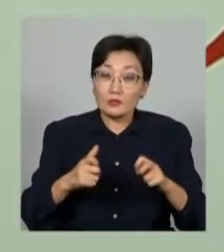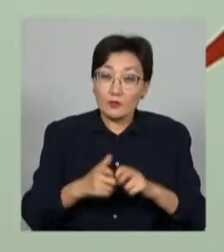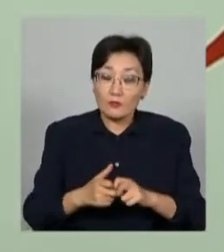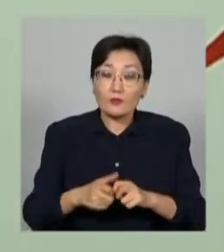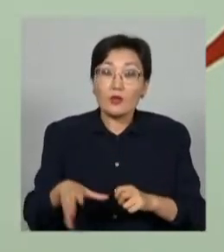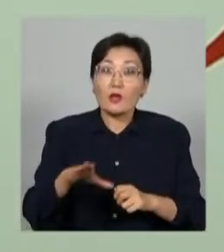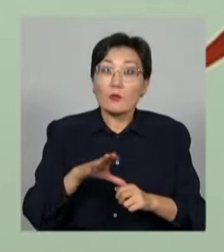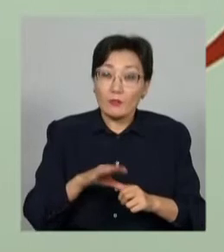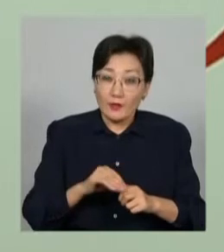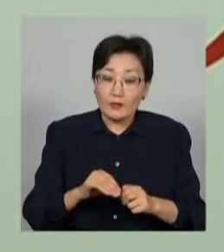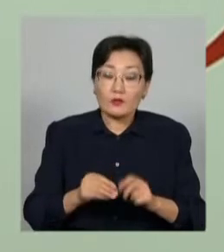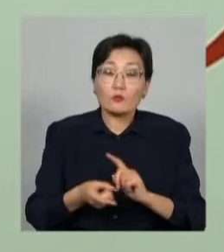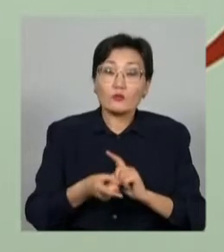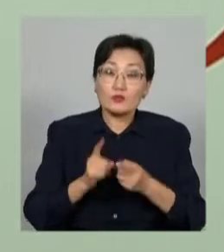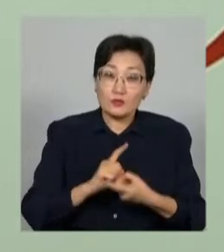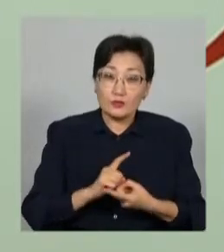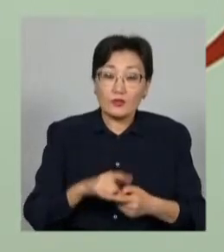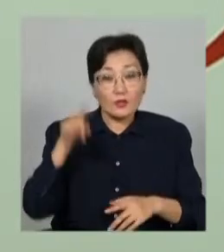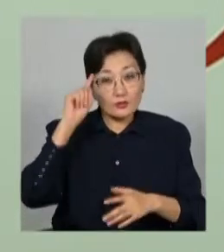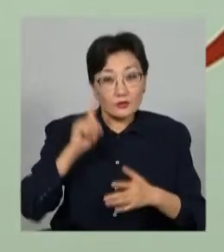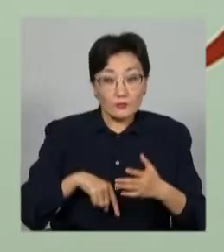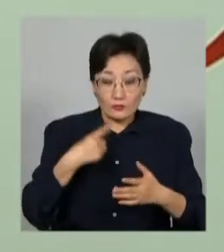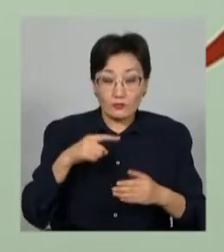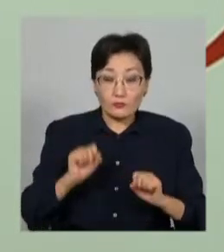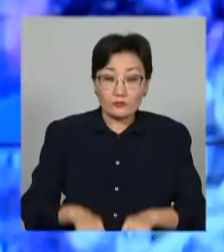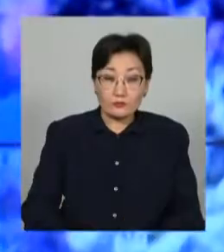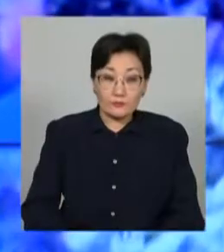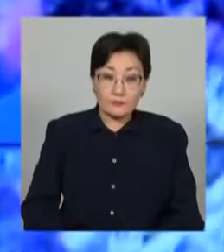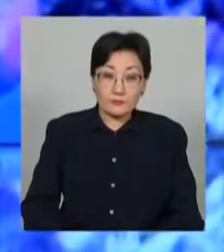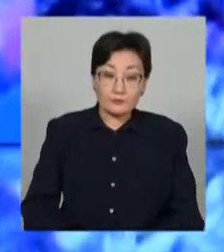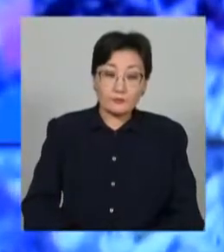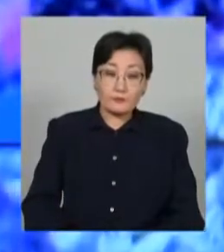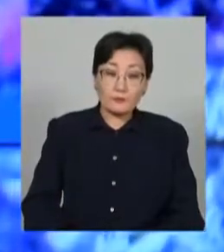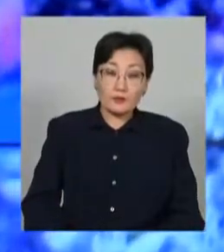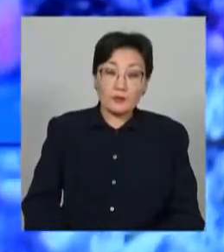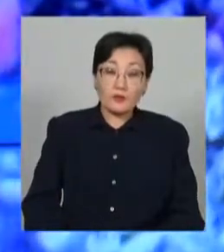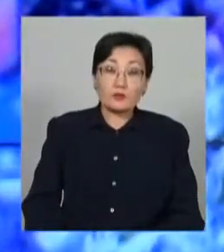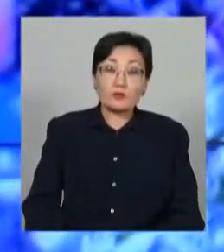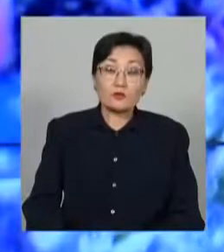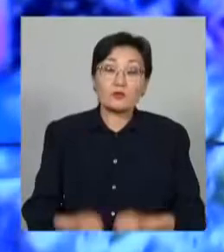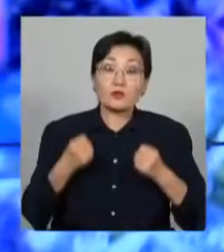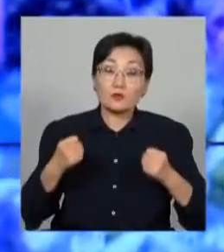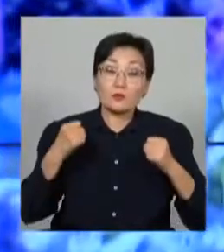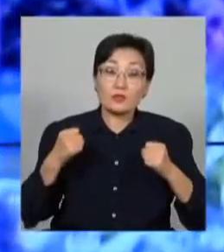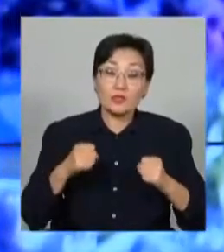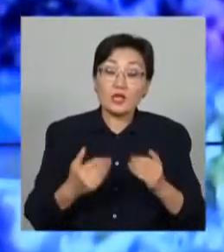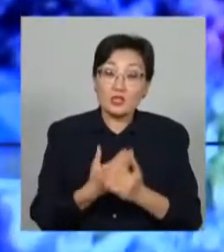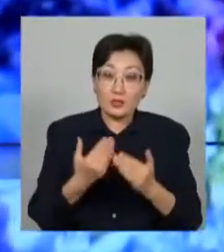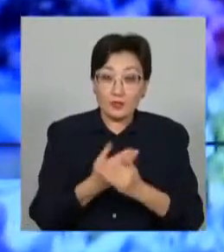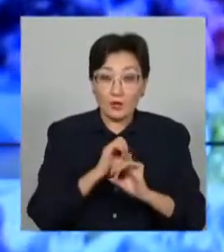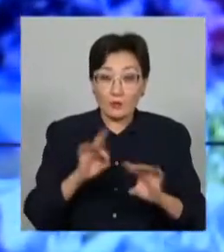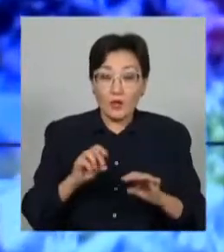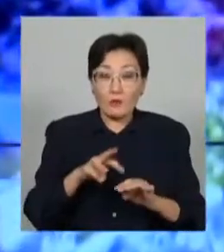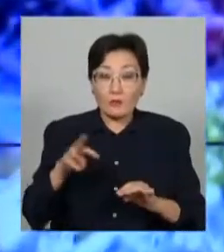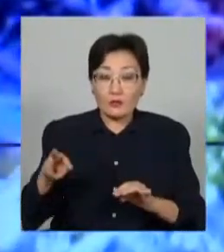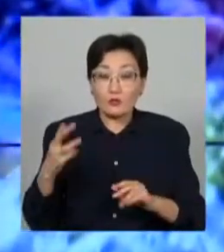да жақсы жаққа қарай өзгерді деп сенімді түрде айта аламын. Ал енді құрметті көрермен, спорт жаңалықтарына назар аударсақ,